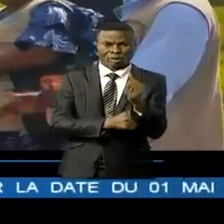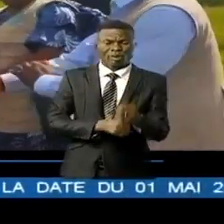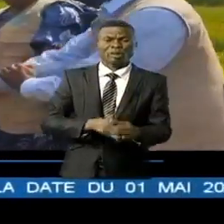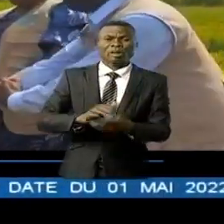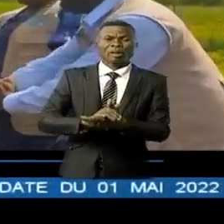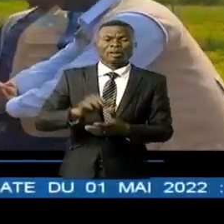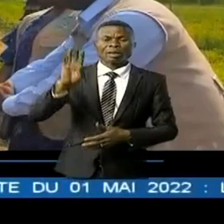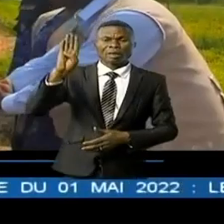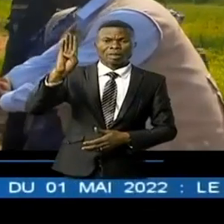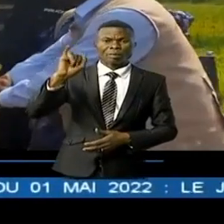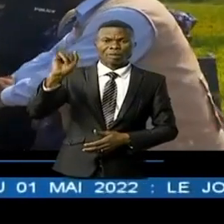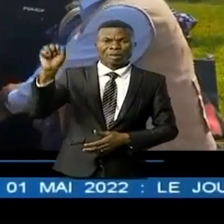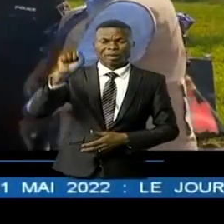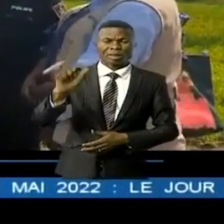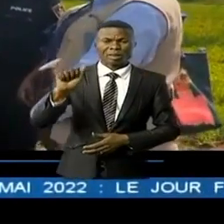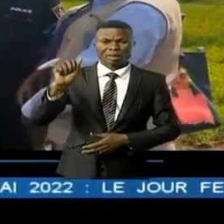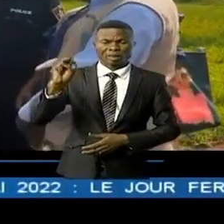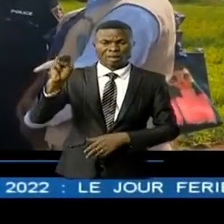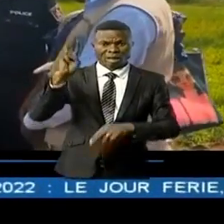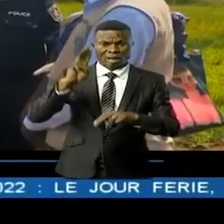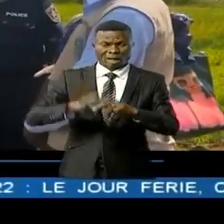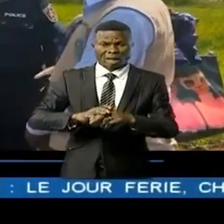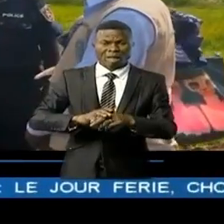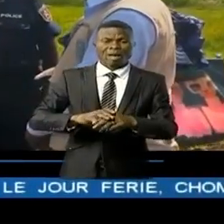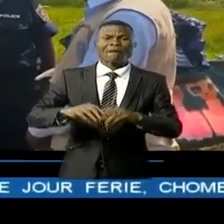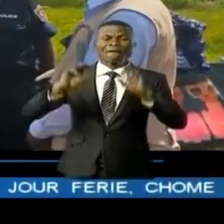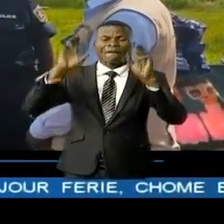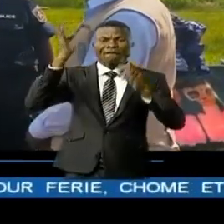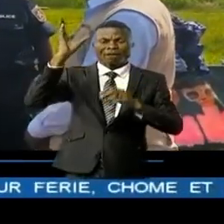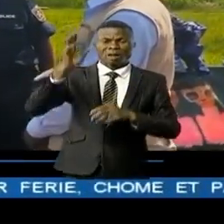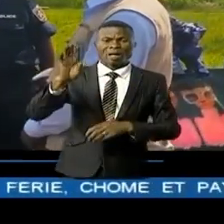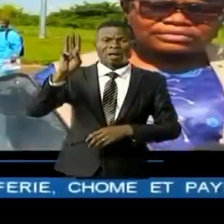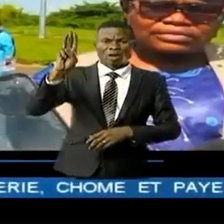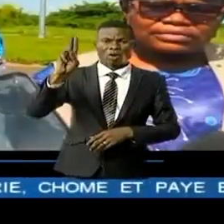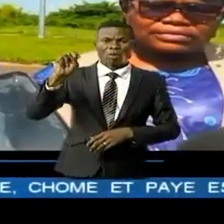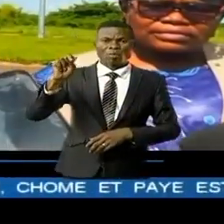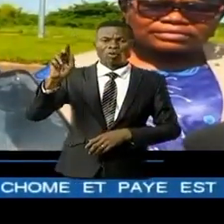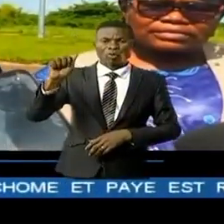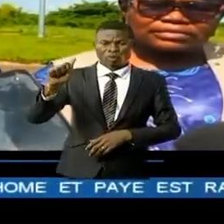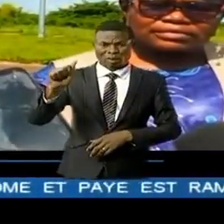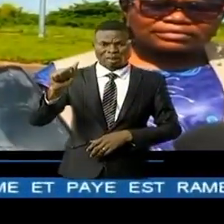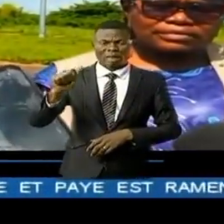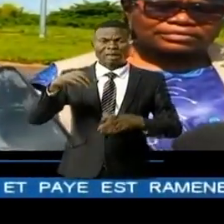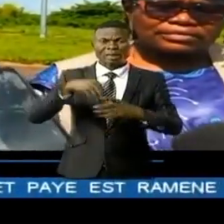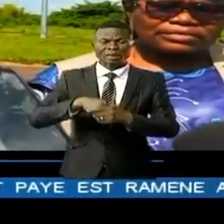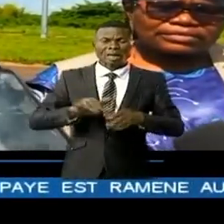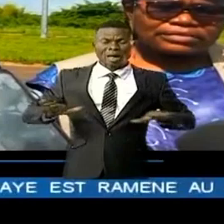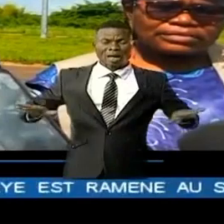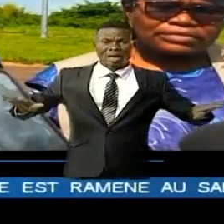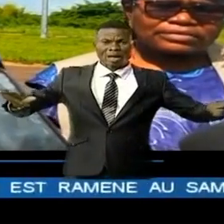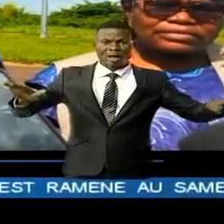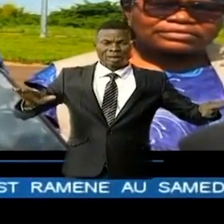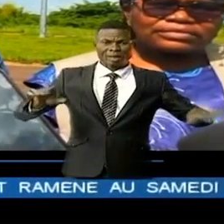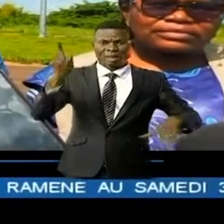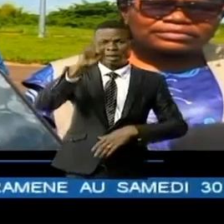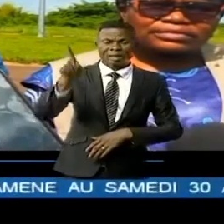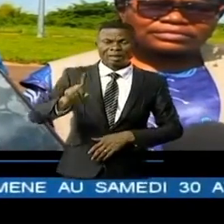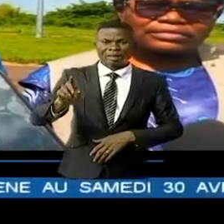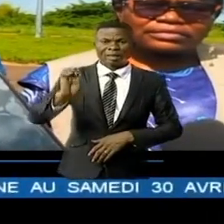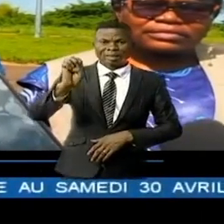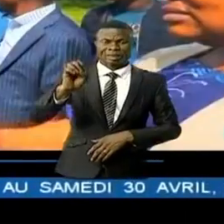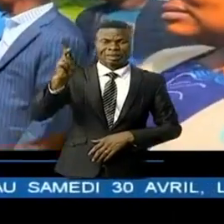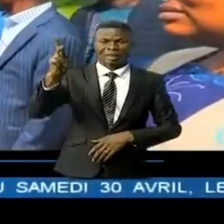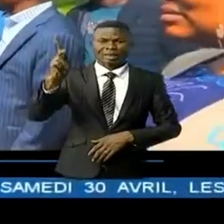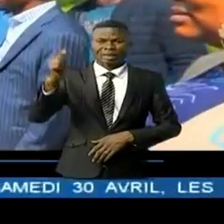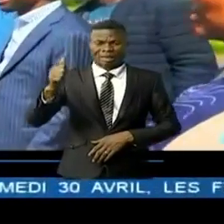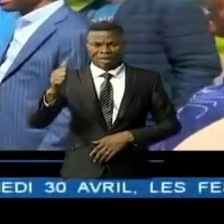Bissambou, a foulé le sol de Bouta, chef-lieu de la province du Bas-Uélé, par l'aéroport de Zéga. Au pied d'avion,